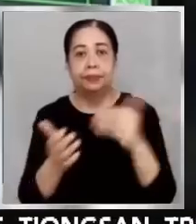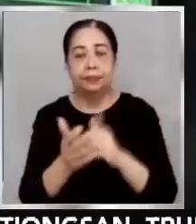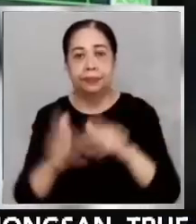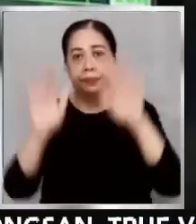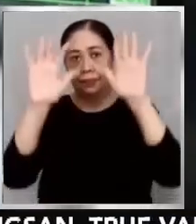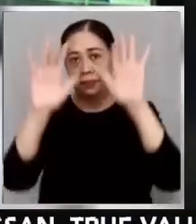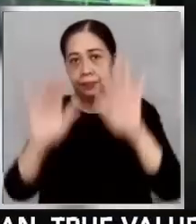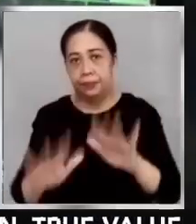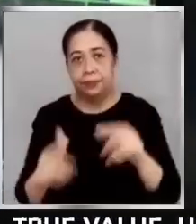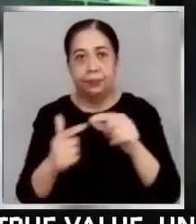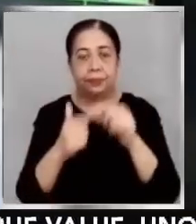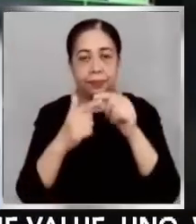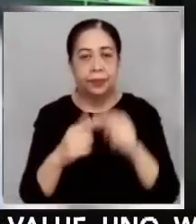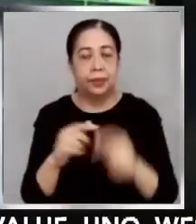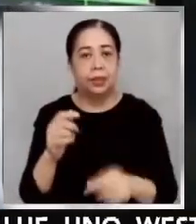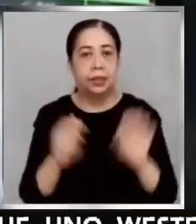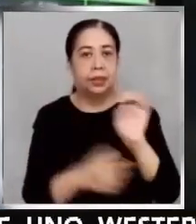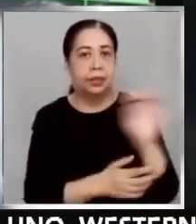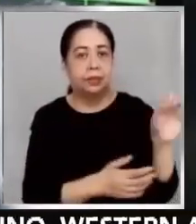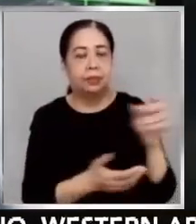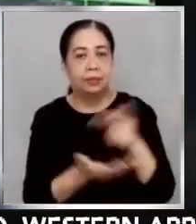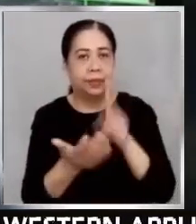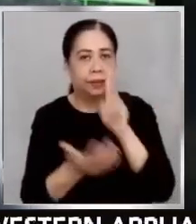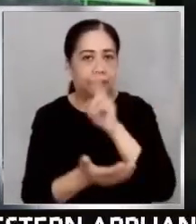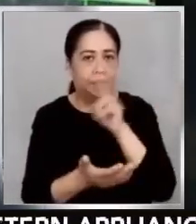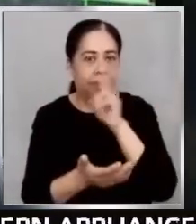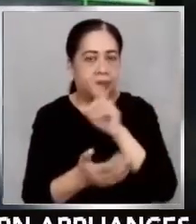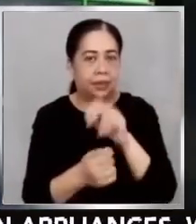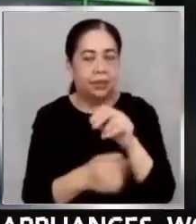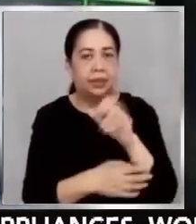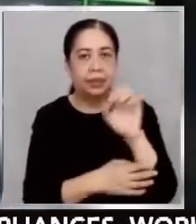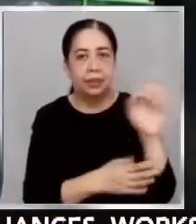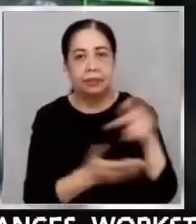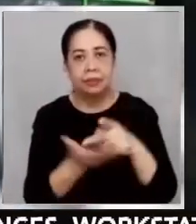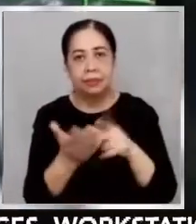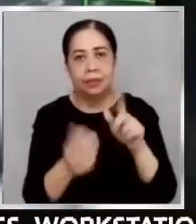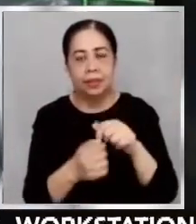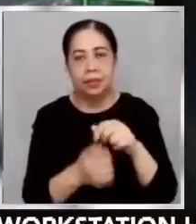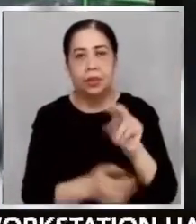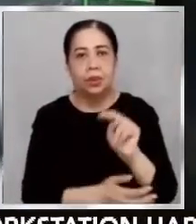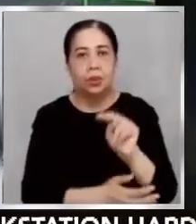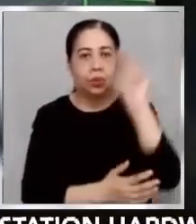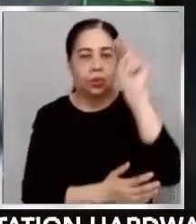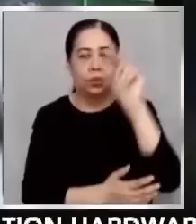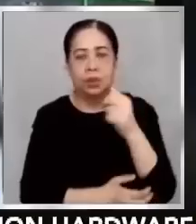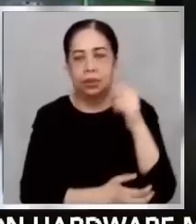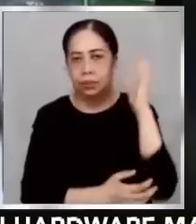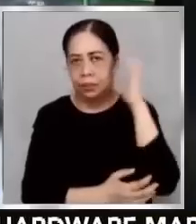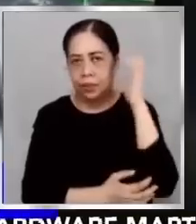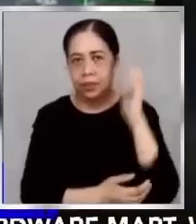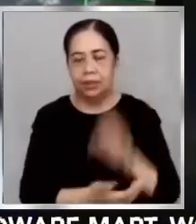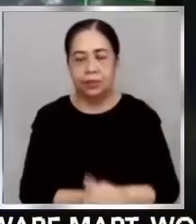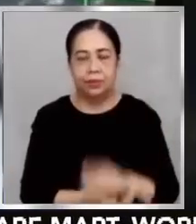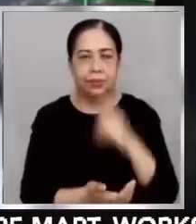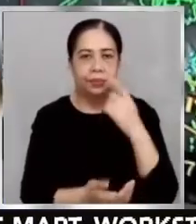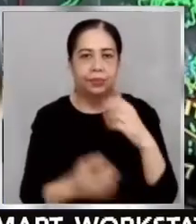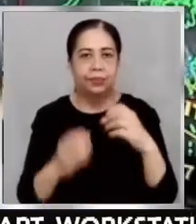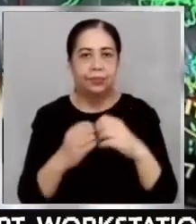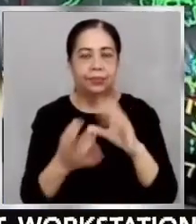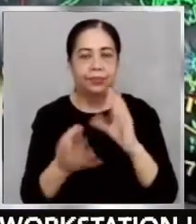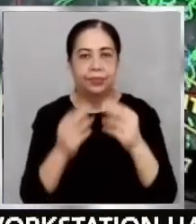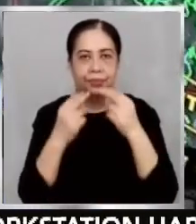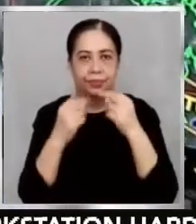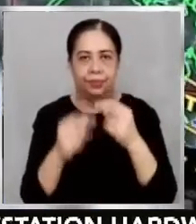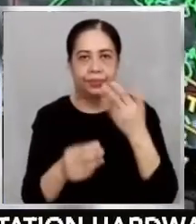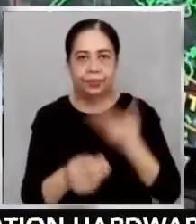na sa silangang bahagi ng Visayas at silangang bahagi ng Northern Mindanao. Para sa GMA Integrated News,